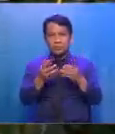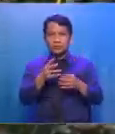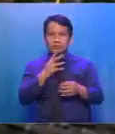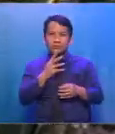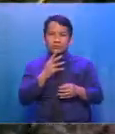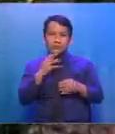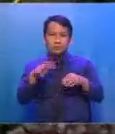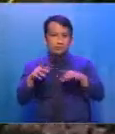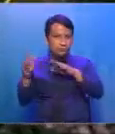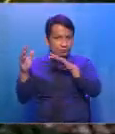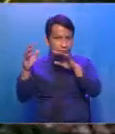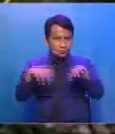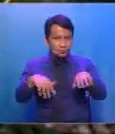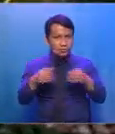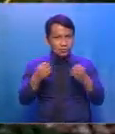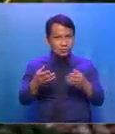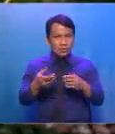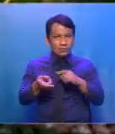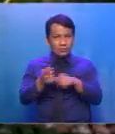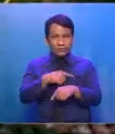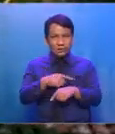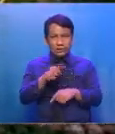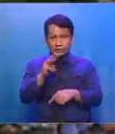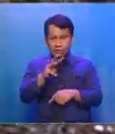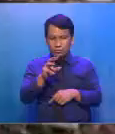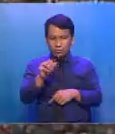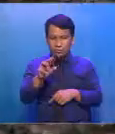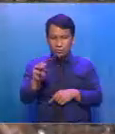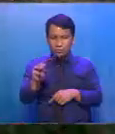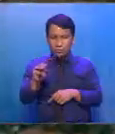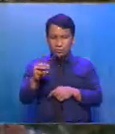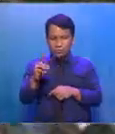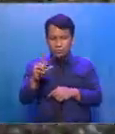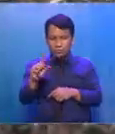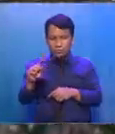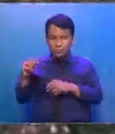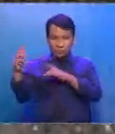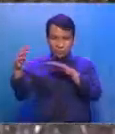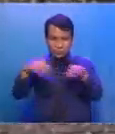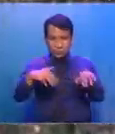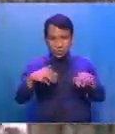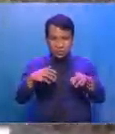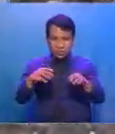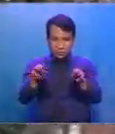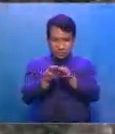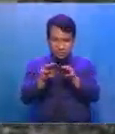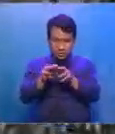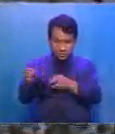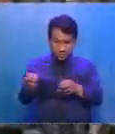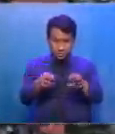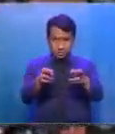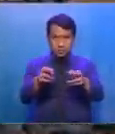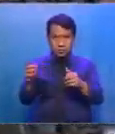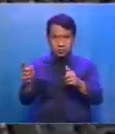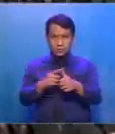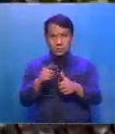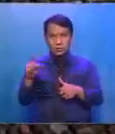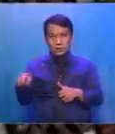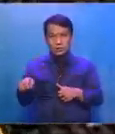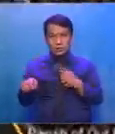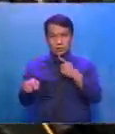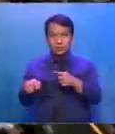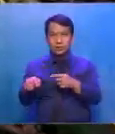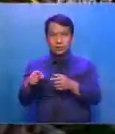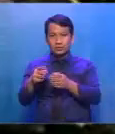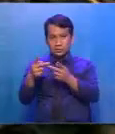na bumabagsak dito. Mula po sa Wawa Dam, rumaragasa ang tubig sa Marikina River at siyempre ang unang tatamaan niyan ay